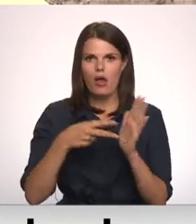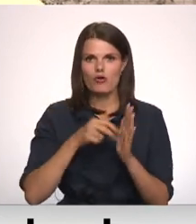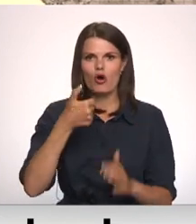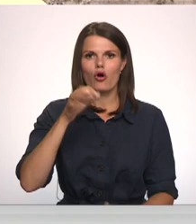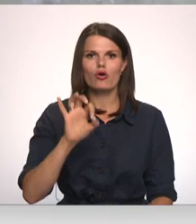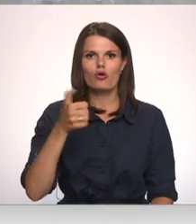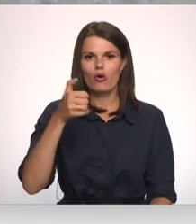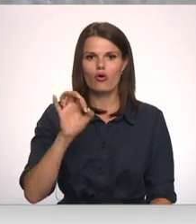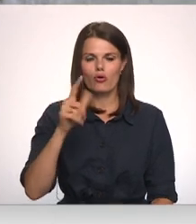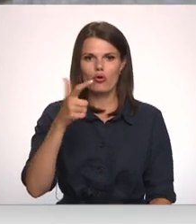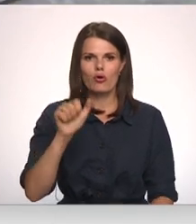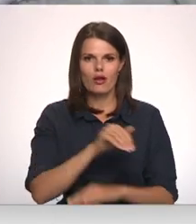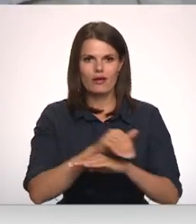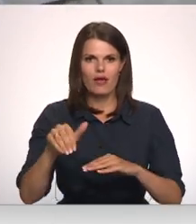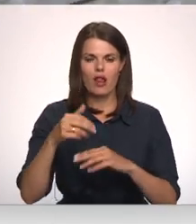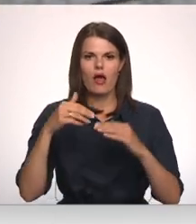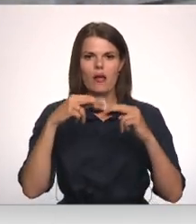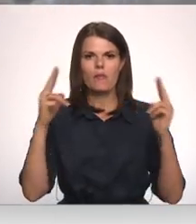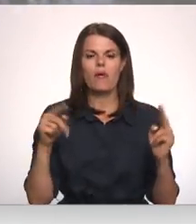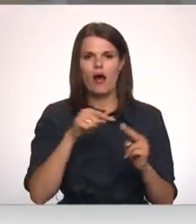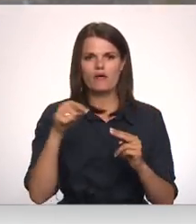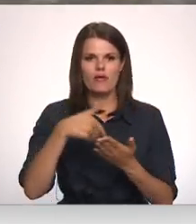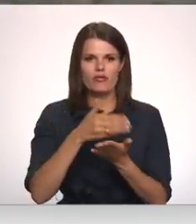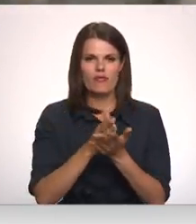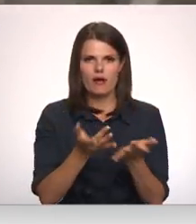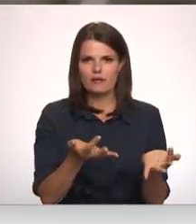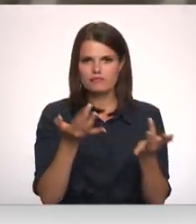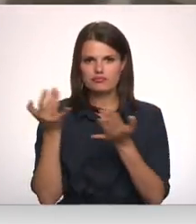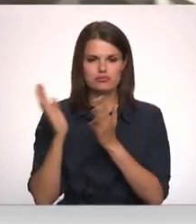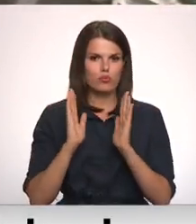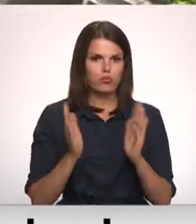daļu no vecā pārvada, bet tā demontāžu darba ir plānoti